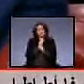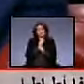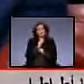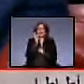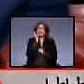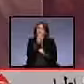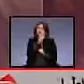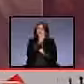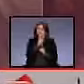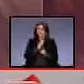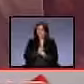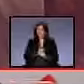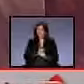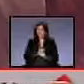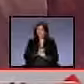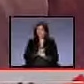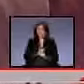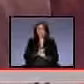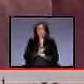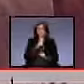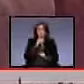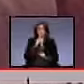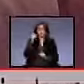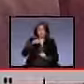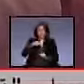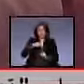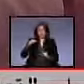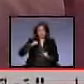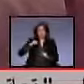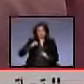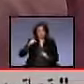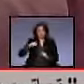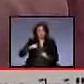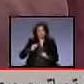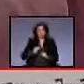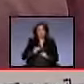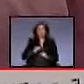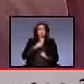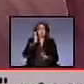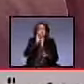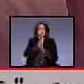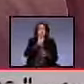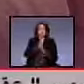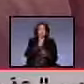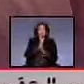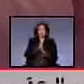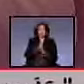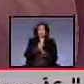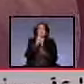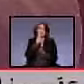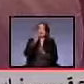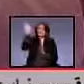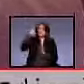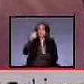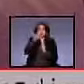سيناريو وحوار، ايوه، وبعدين تبقى فيلم. مظبوط مظبوط. الموضه اللي بقت بعد كده ان بقى النجوم بيجيبوا كتاب يكتبوا